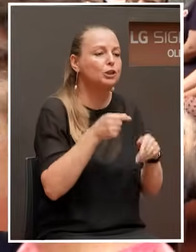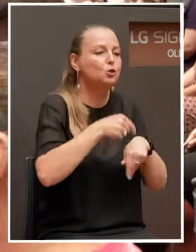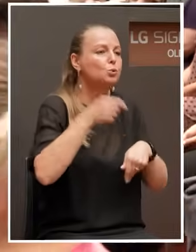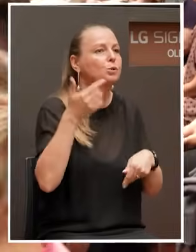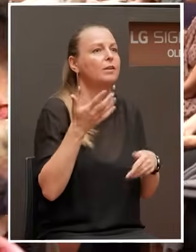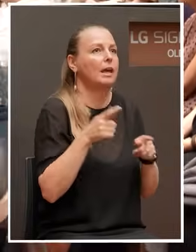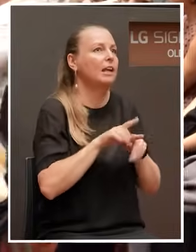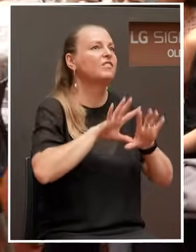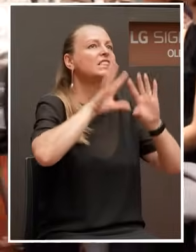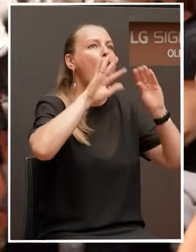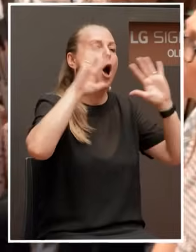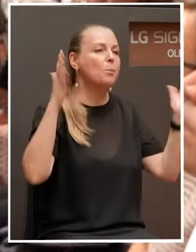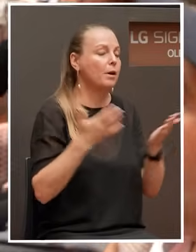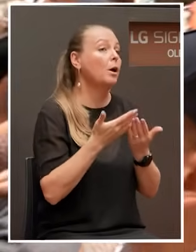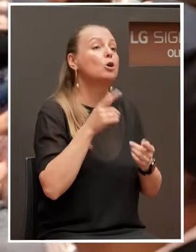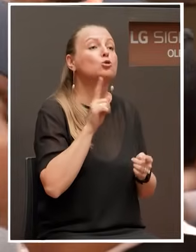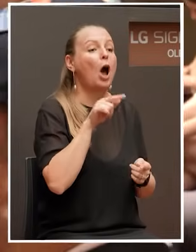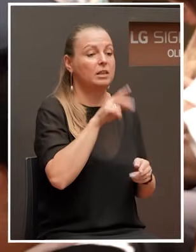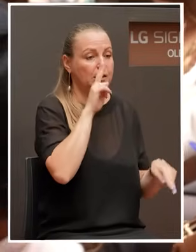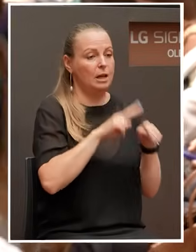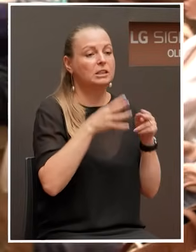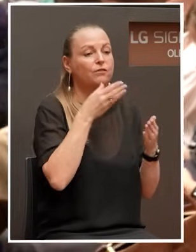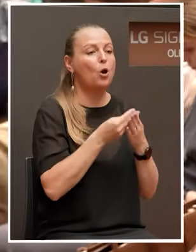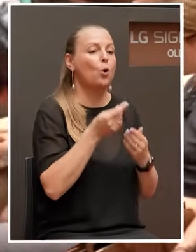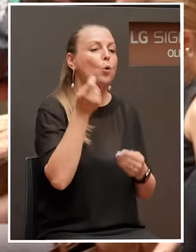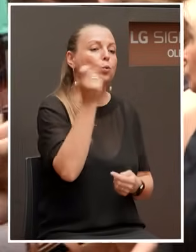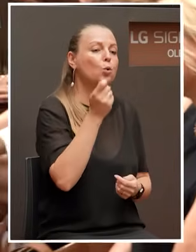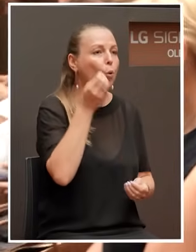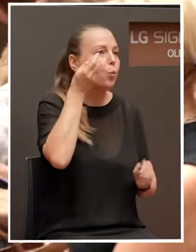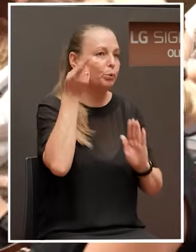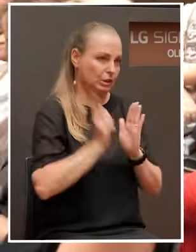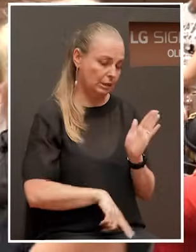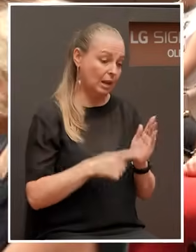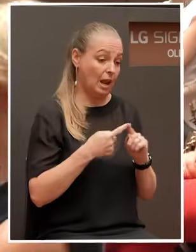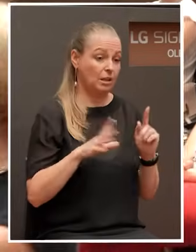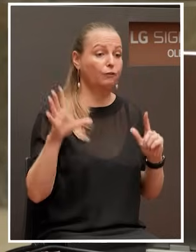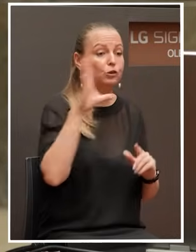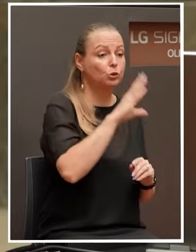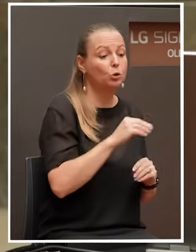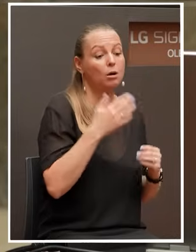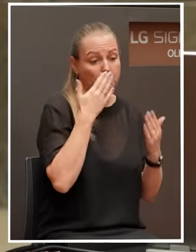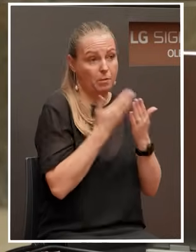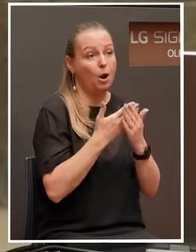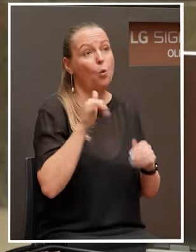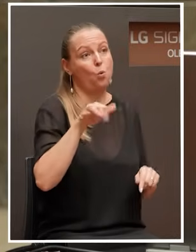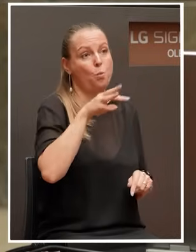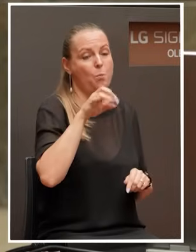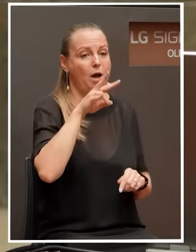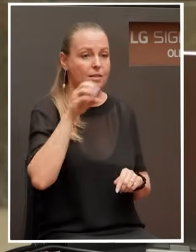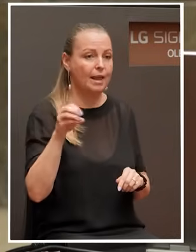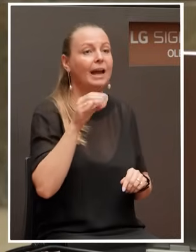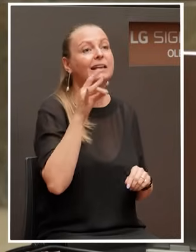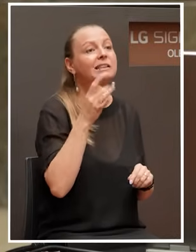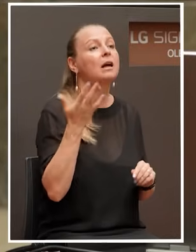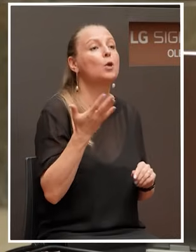они утрачивают свой конкретный характер и свою художественную убедительность, все это изобличает у Моне тот же вкус, из которого